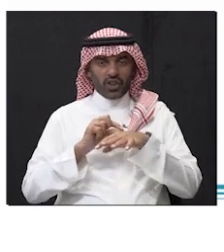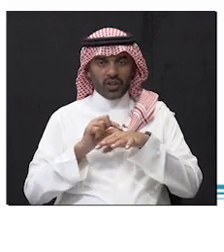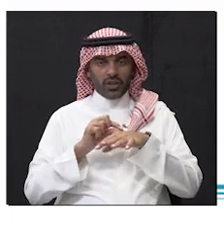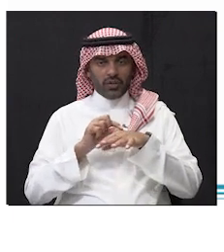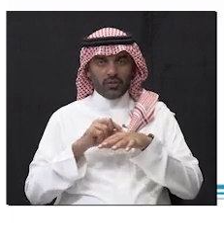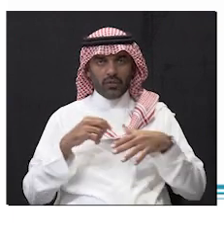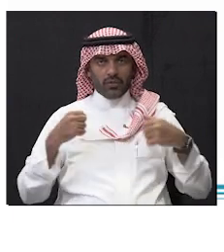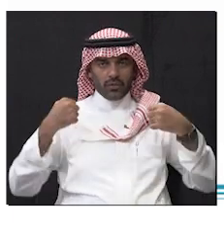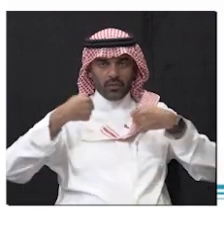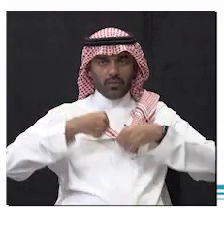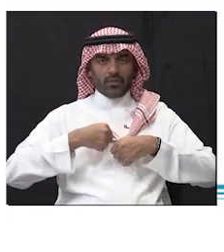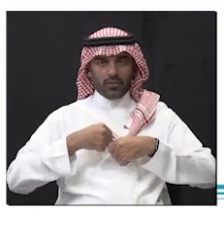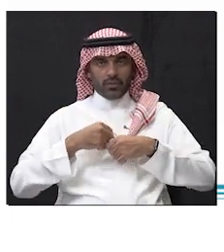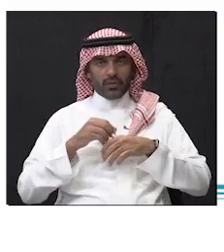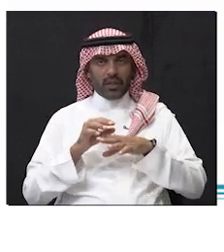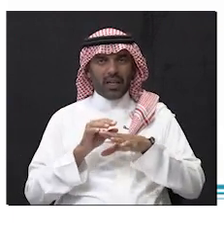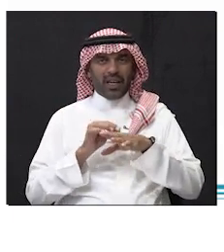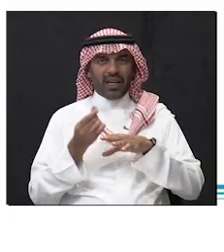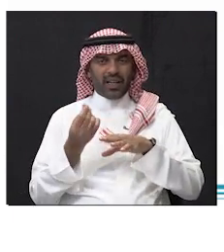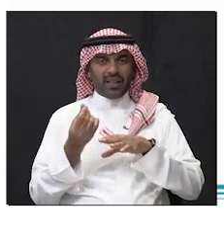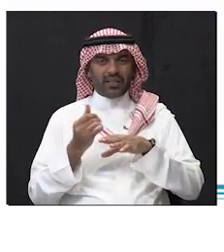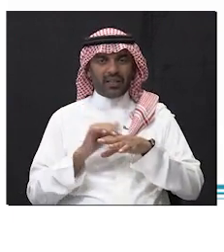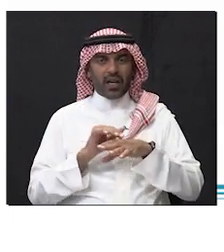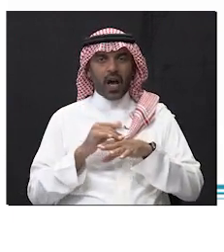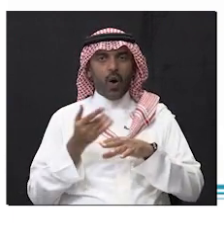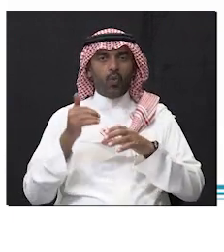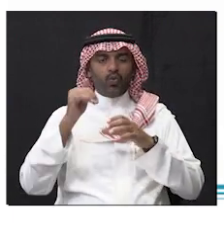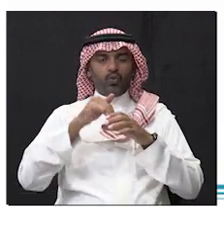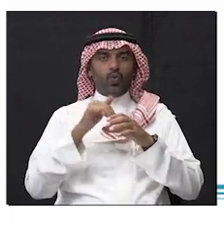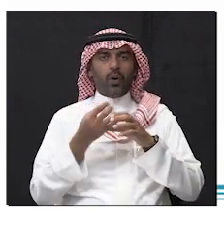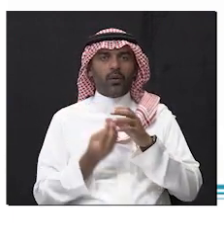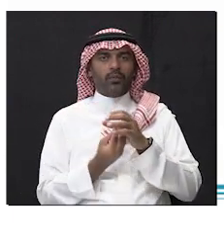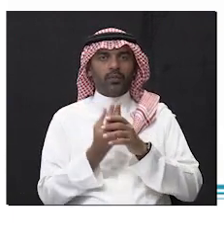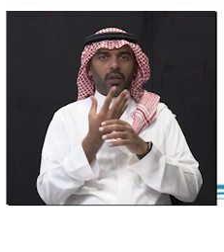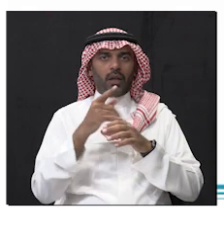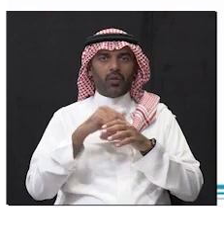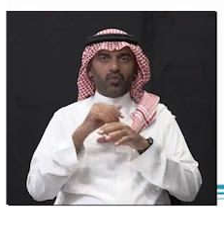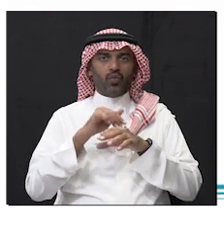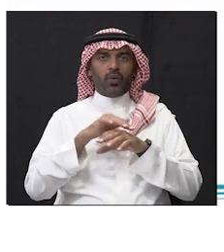العباءة، جيم القشرة، دال التجويف الداخلي.